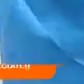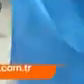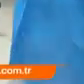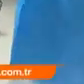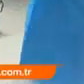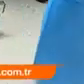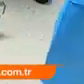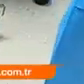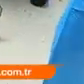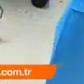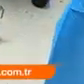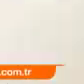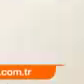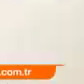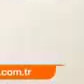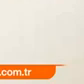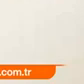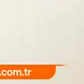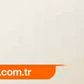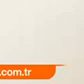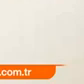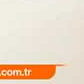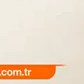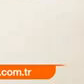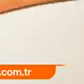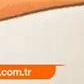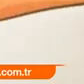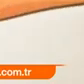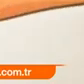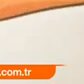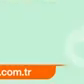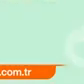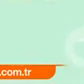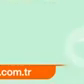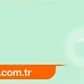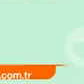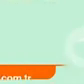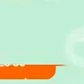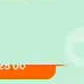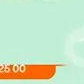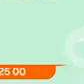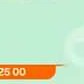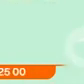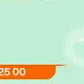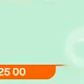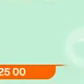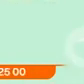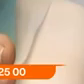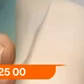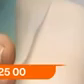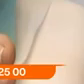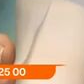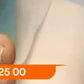Hayvan tükürüğünden diyabetik ayak tedavisi. Ayağı kesilmekten kurtaran ilginç tedavi Küba'da bulundu.